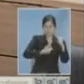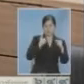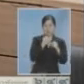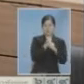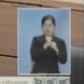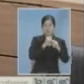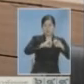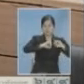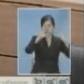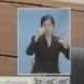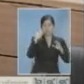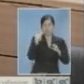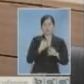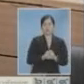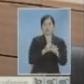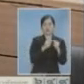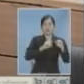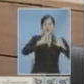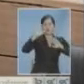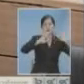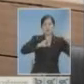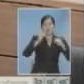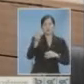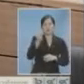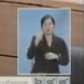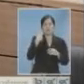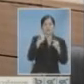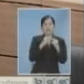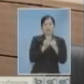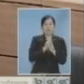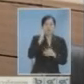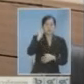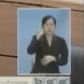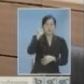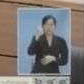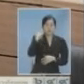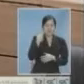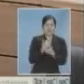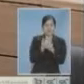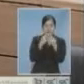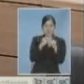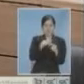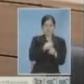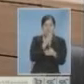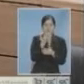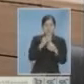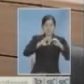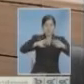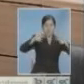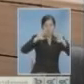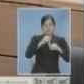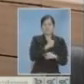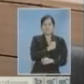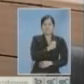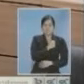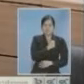แม้เสียงข้างน้อยจะอภิปรายพวกท่านก็ต้องยินยอมครับลองฟังหน่อยอดทนหน่อยนะครับ